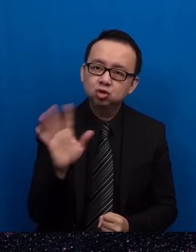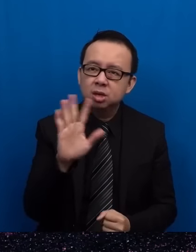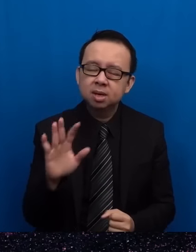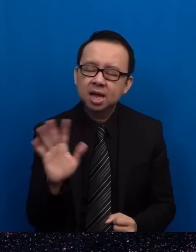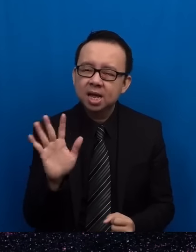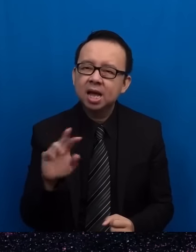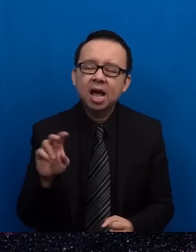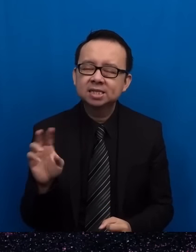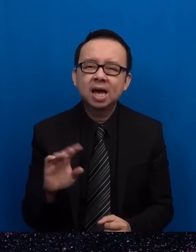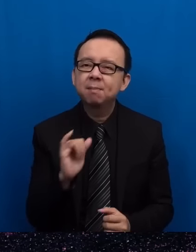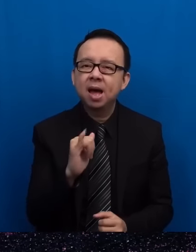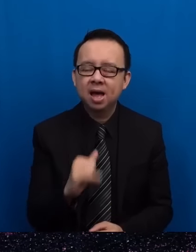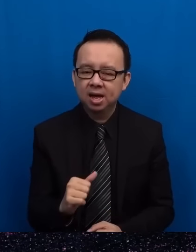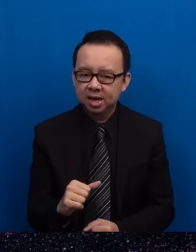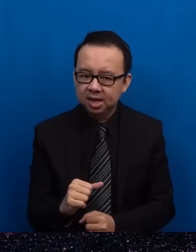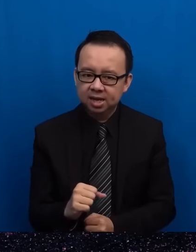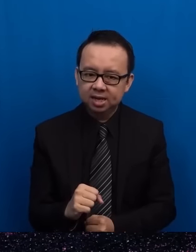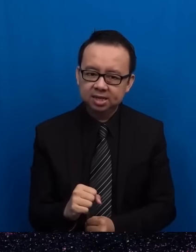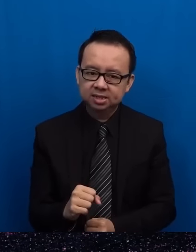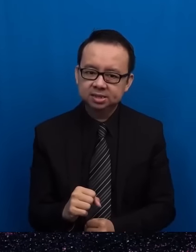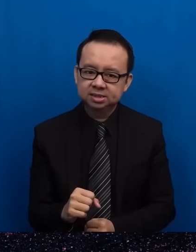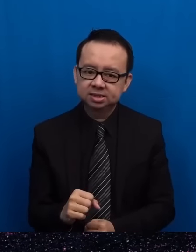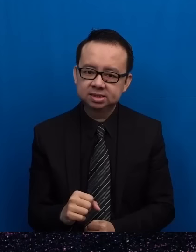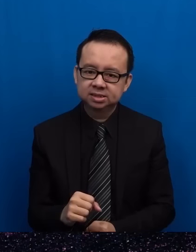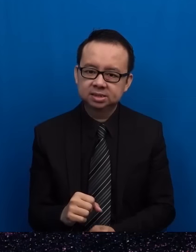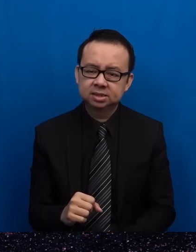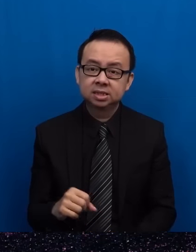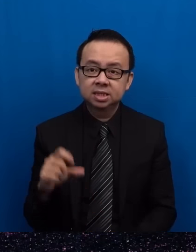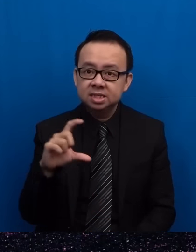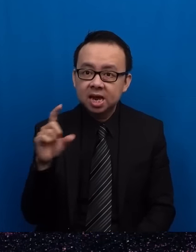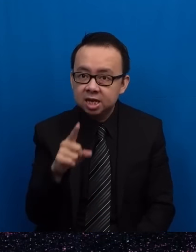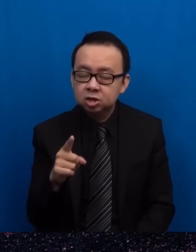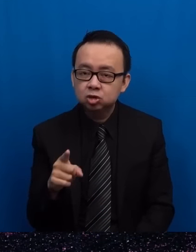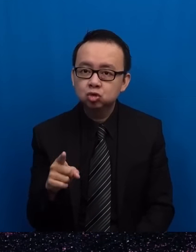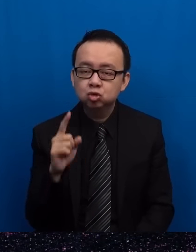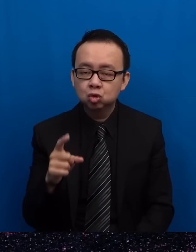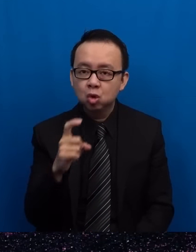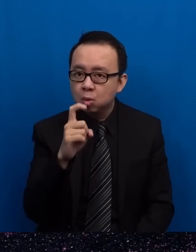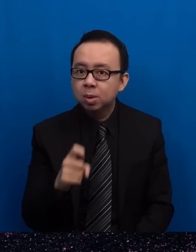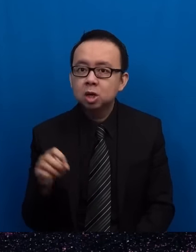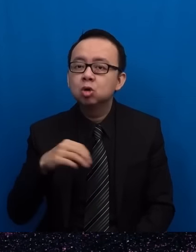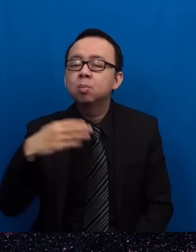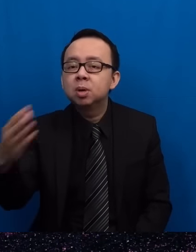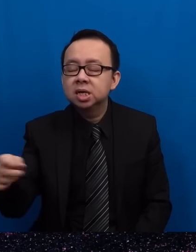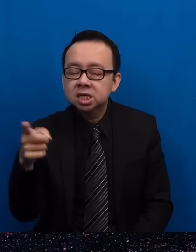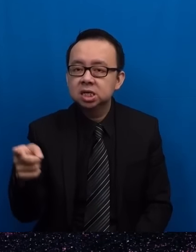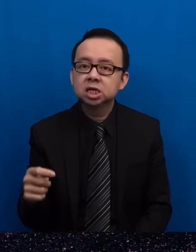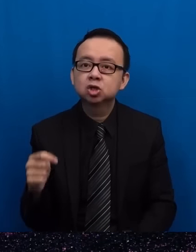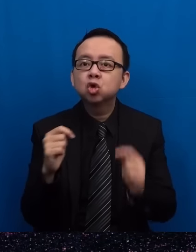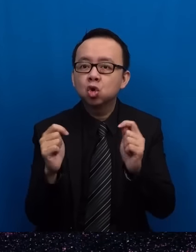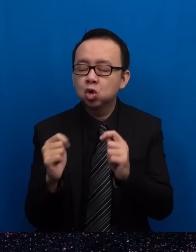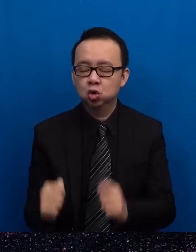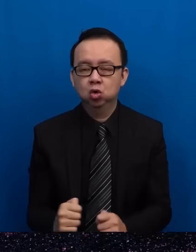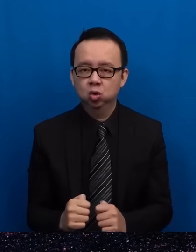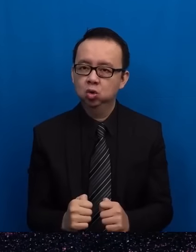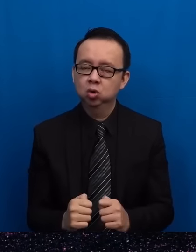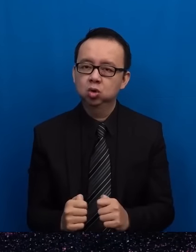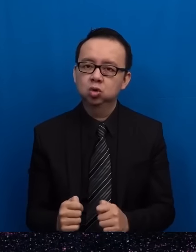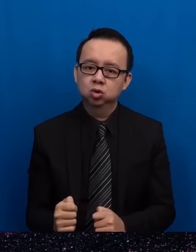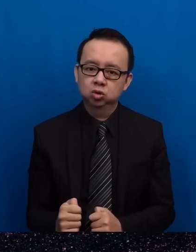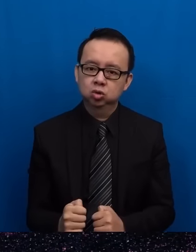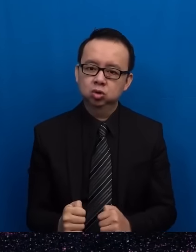permenmu? Cari itu perlu shopping. Kita perlu pergi ke toko swalayan,